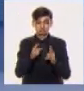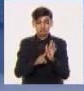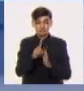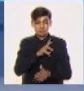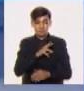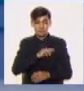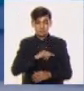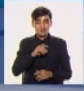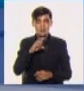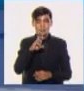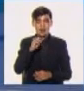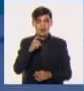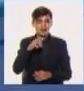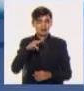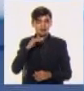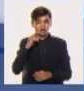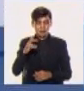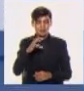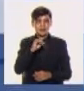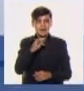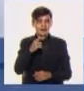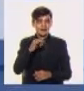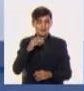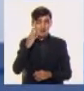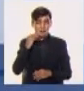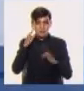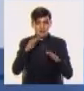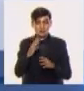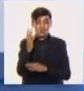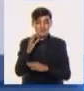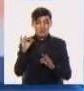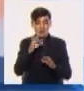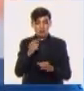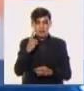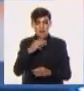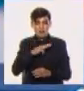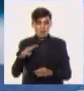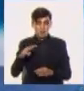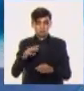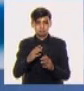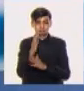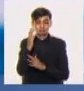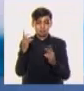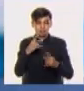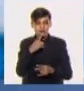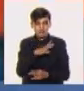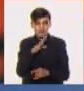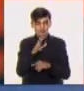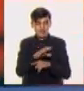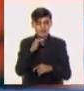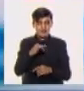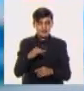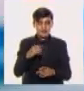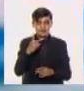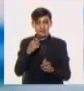Бақытжан Сағынтаев алдағы 3 жылда Алматыдағы талдарақ санын миллионға жеткізуді тапсырыпты. Ал биылғы жоспарда